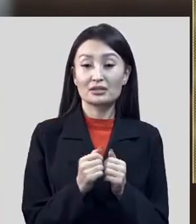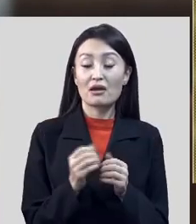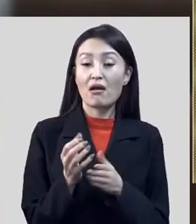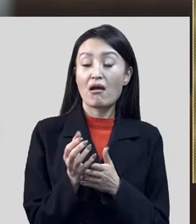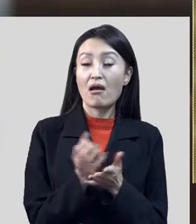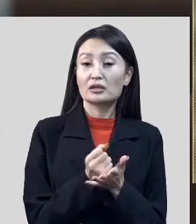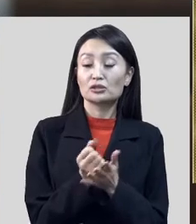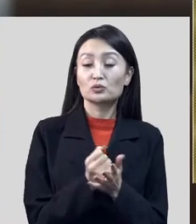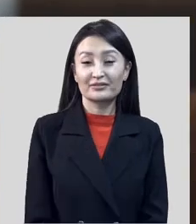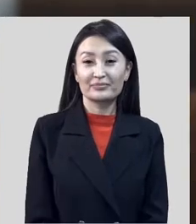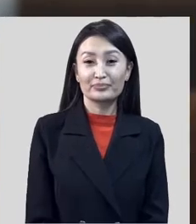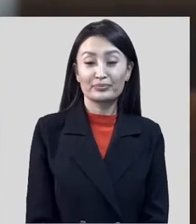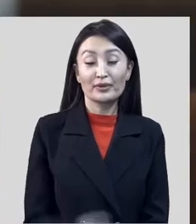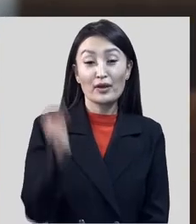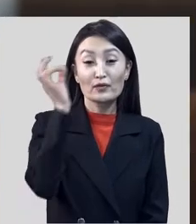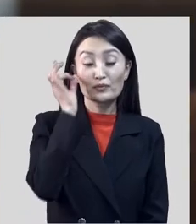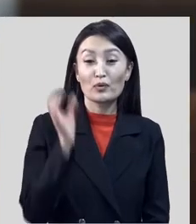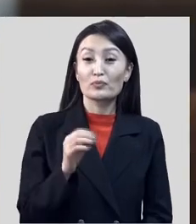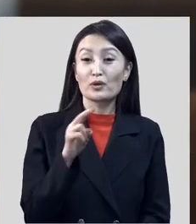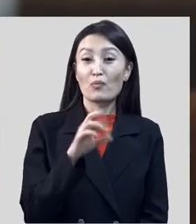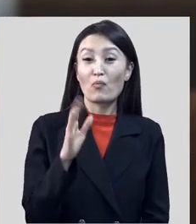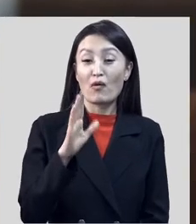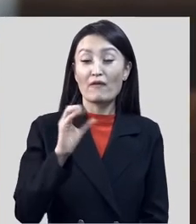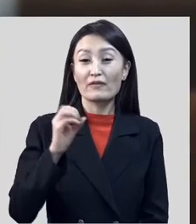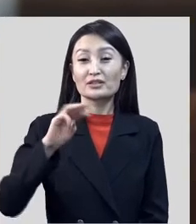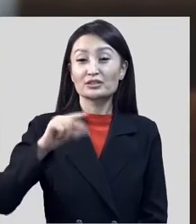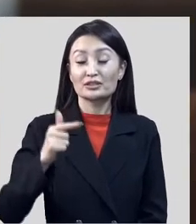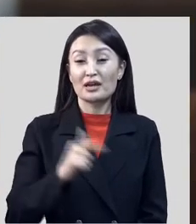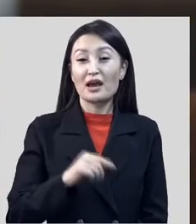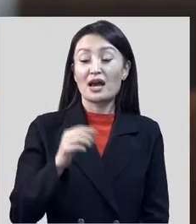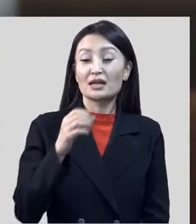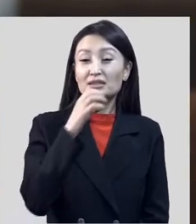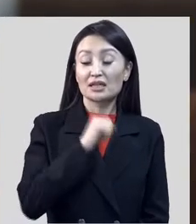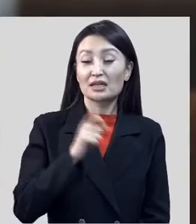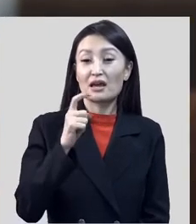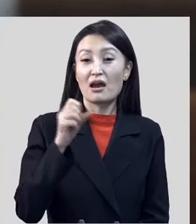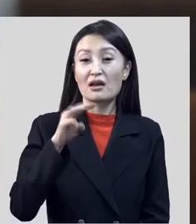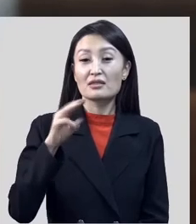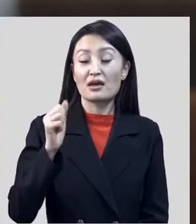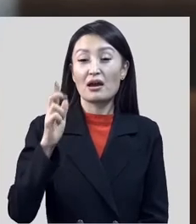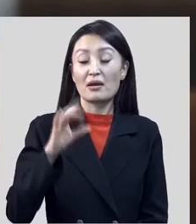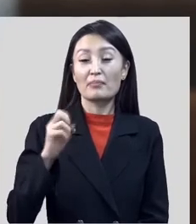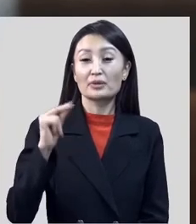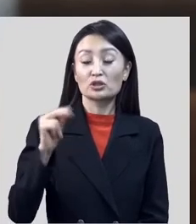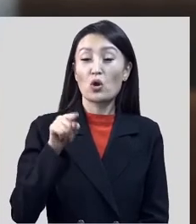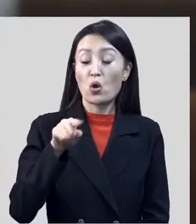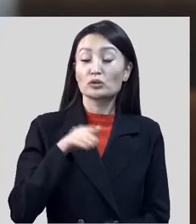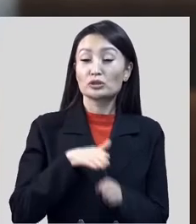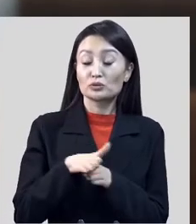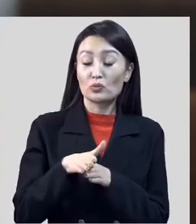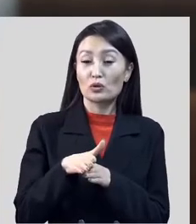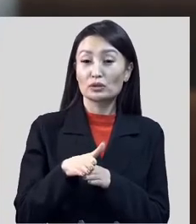ограничены вспомните повесть старик хоттабыч например он исполнил ваше желание в